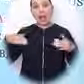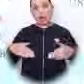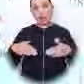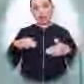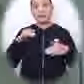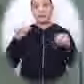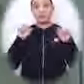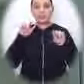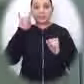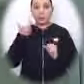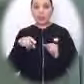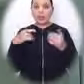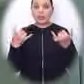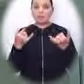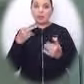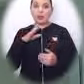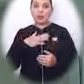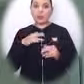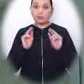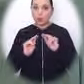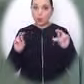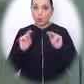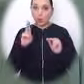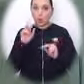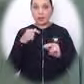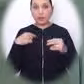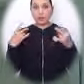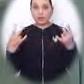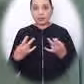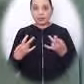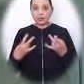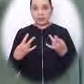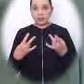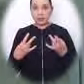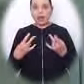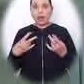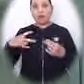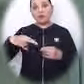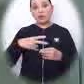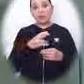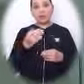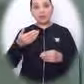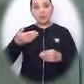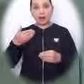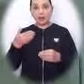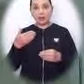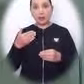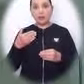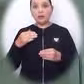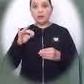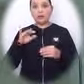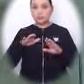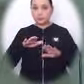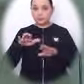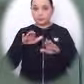брюк. Сегодня для нашего урока нам понадобятся выкроенные ранее и